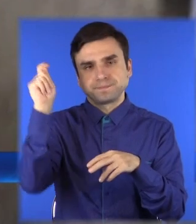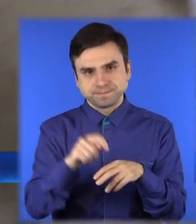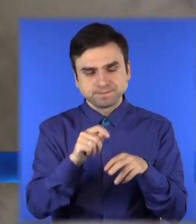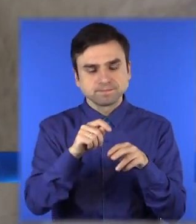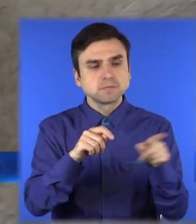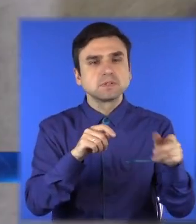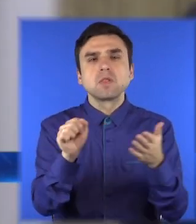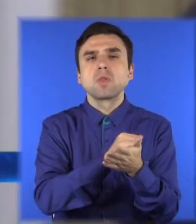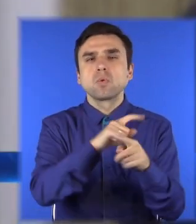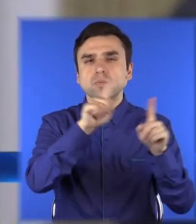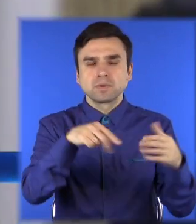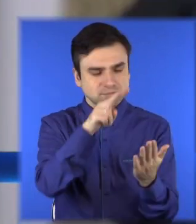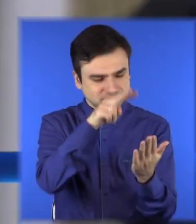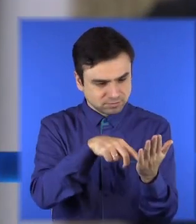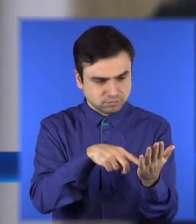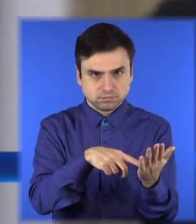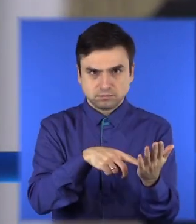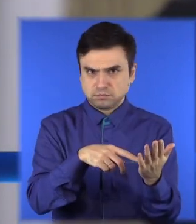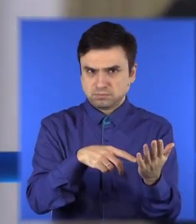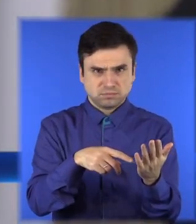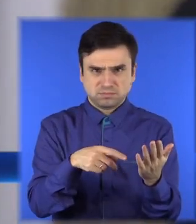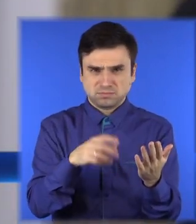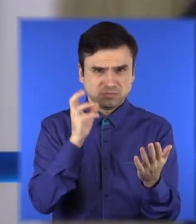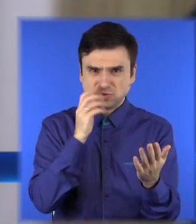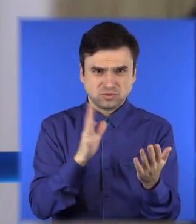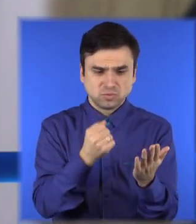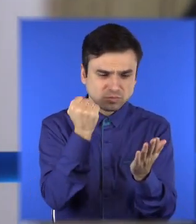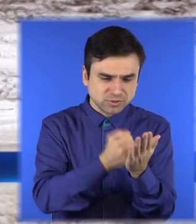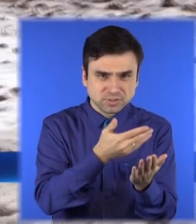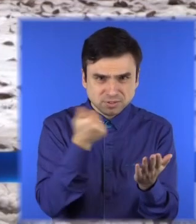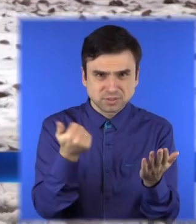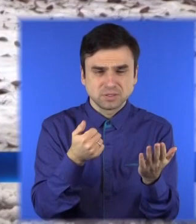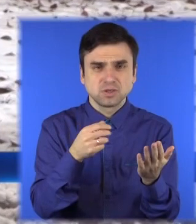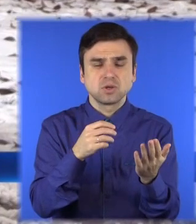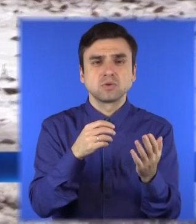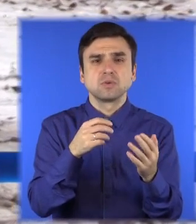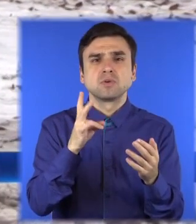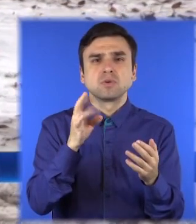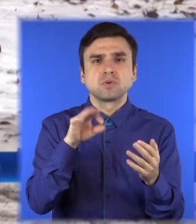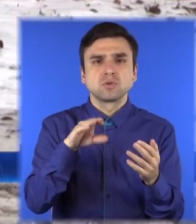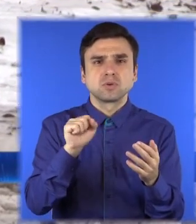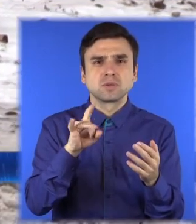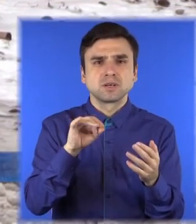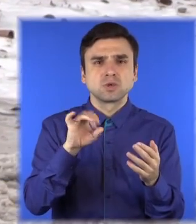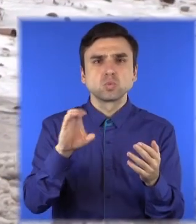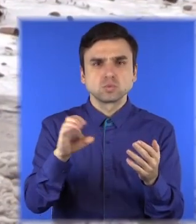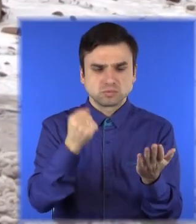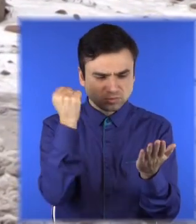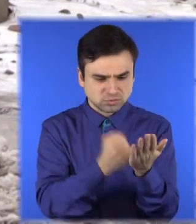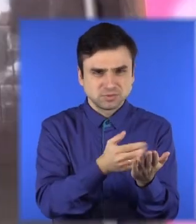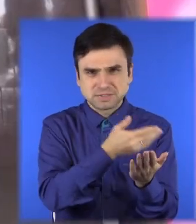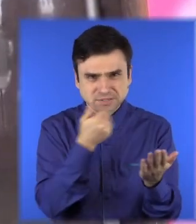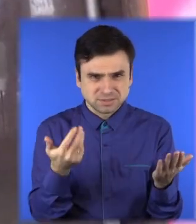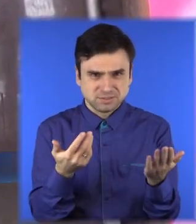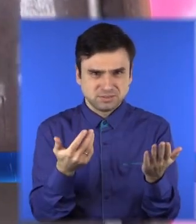сили. Договір без печатки, нотаріально не завірений та заповнений в однобічному порядку. Після цього меблі